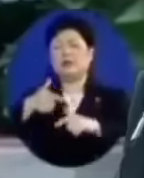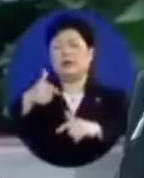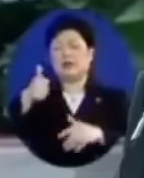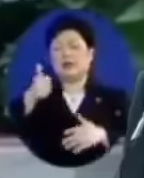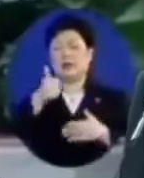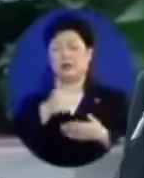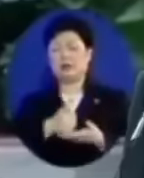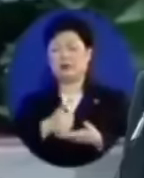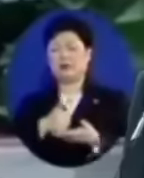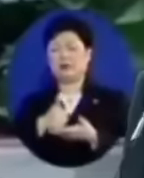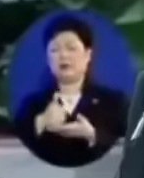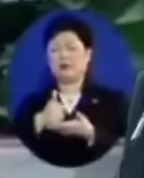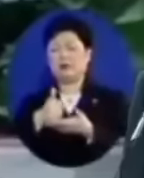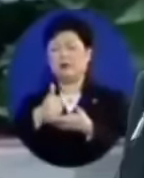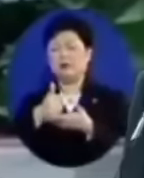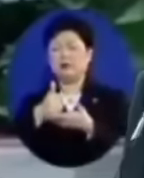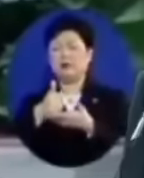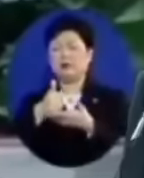하신